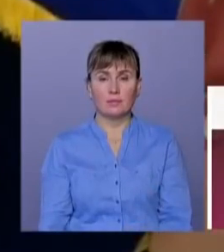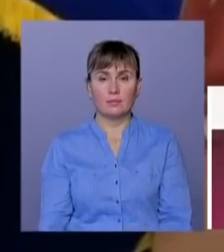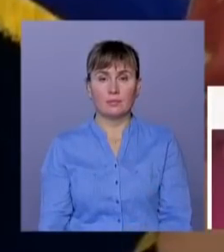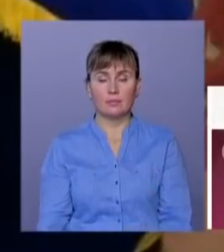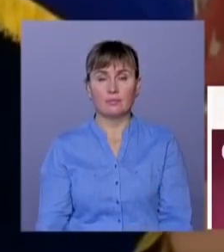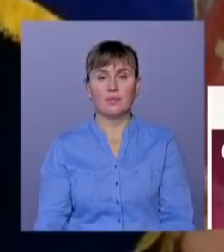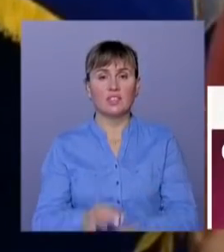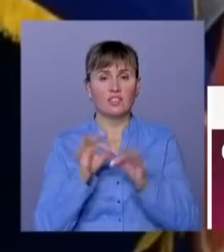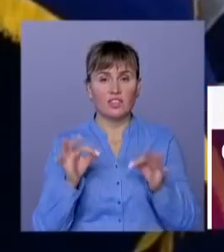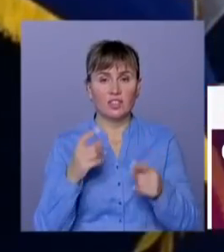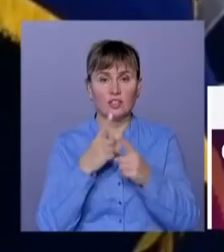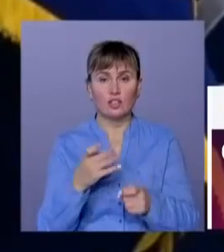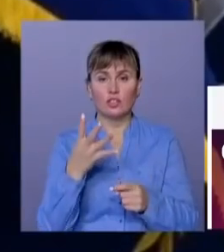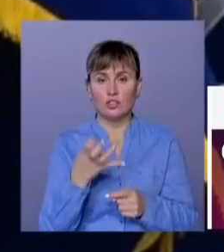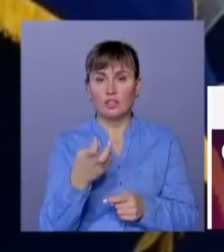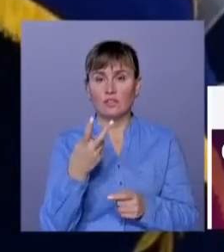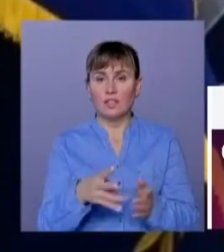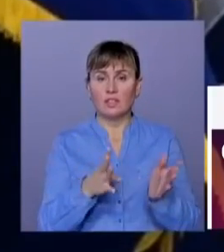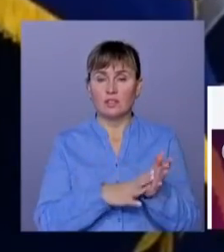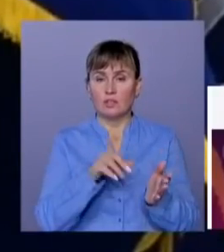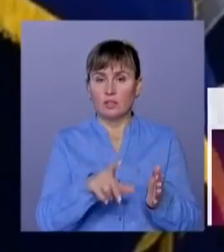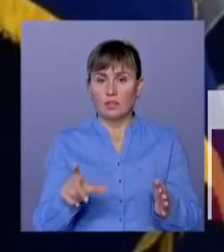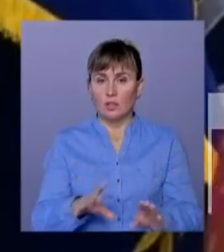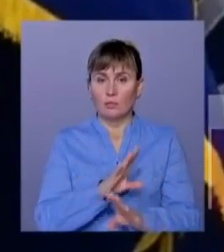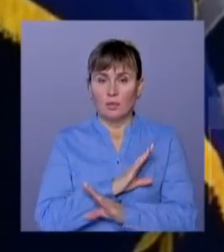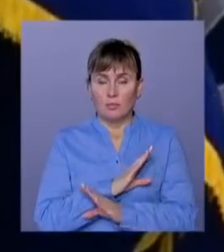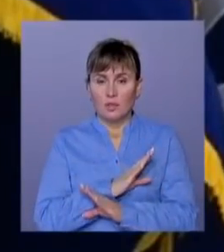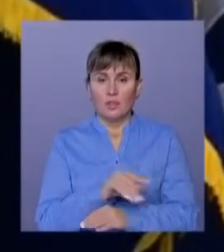По свежим данным, 429 человек погибли,